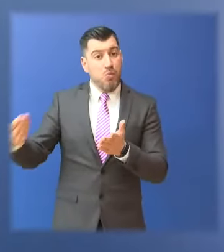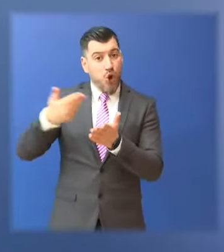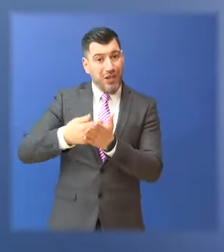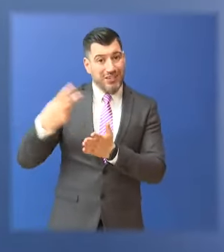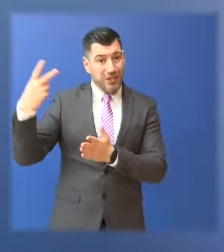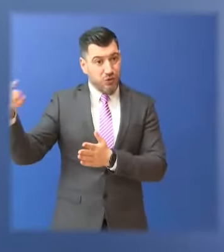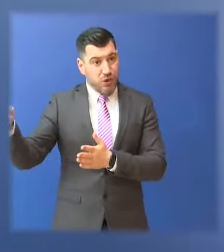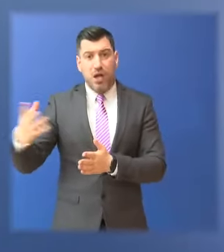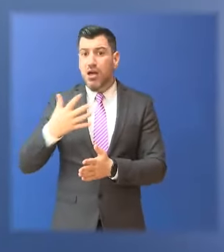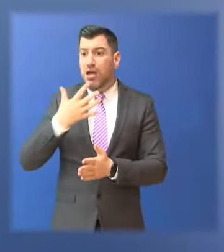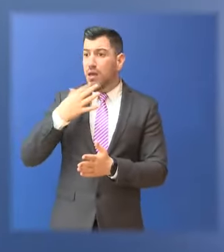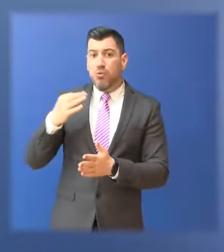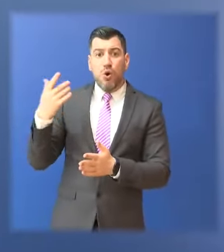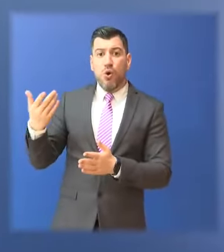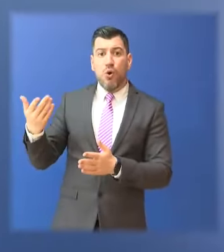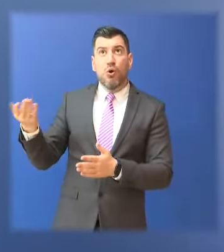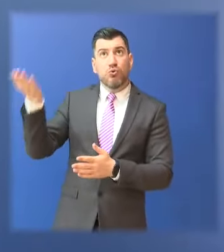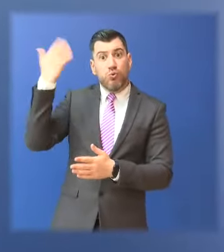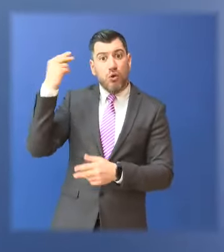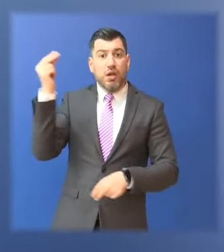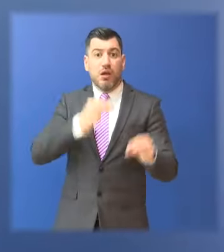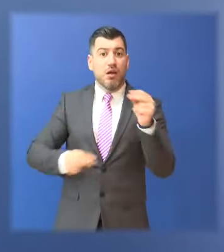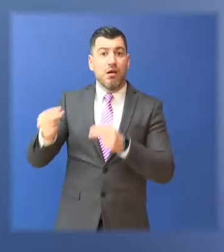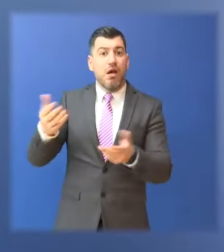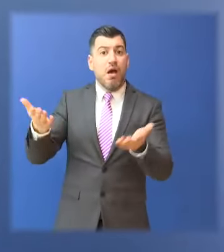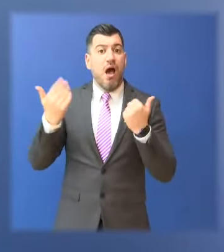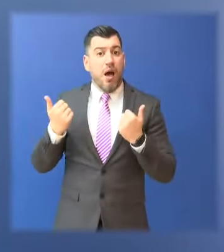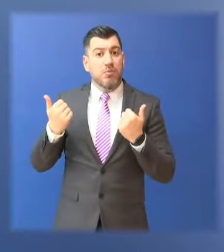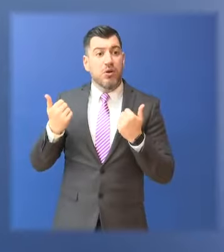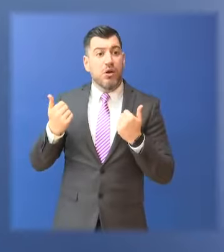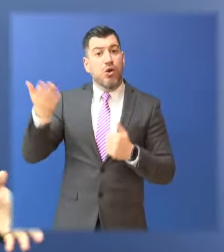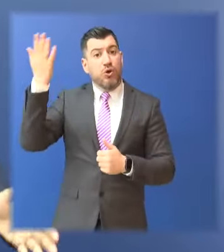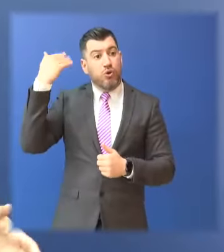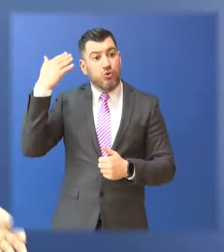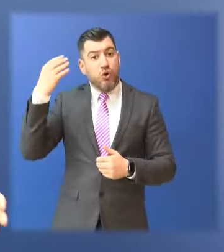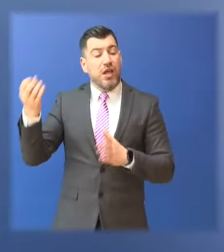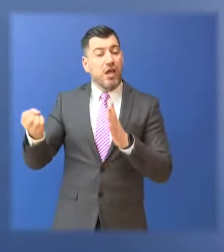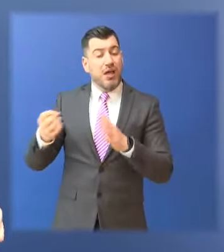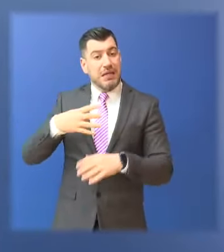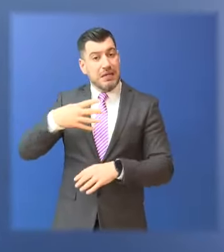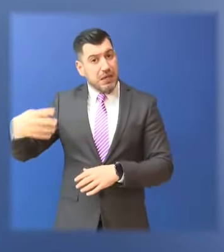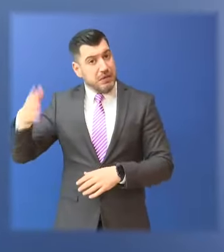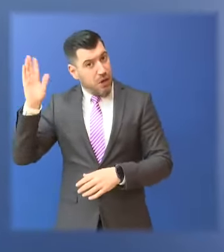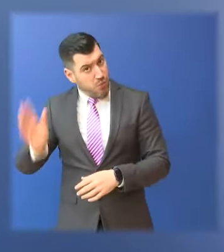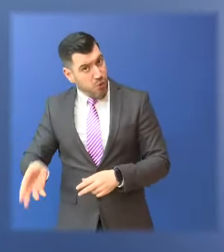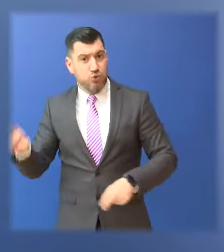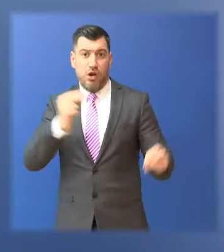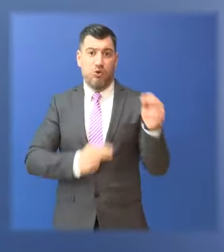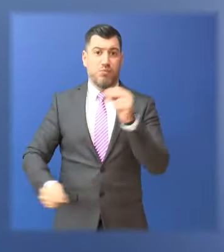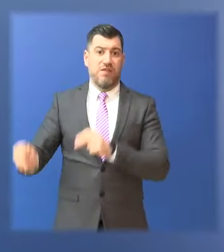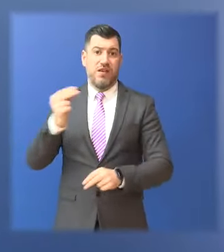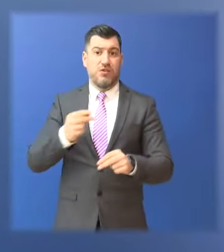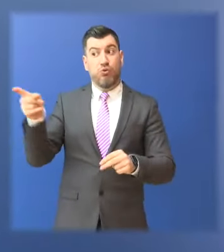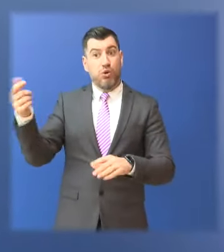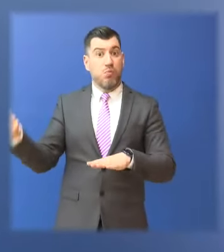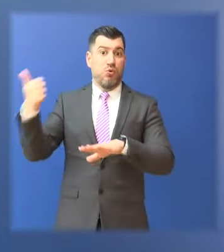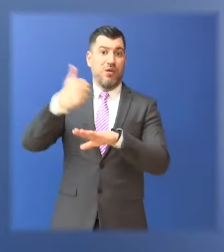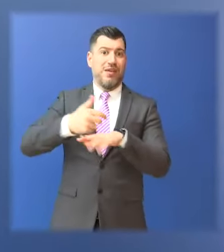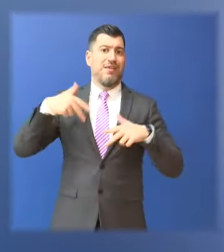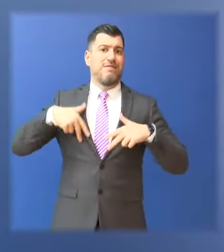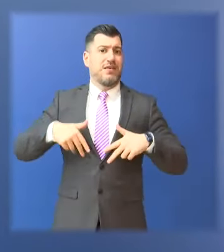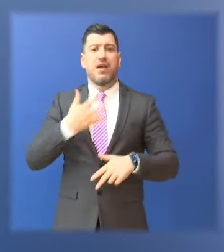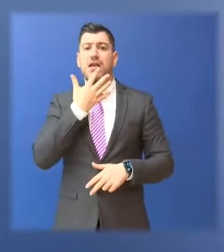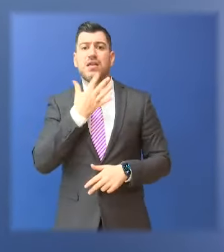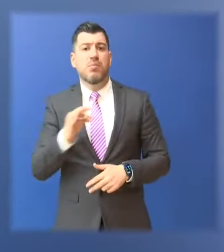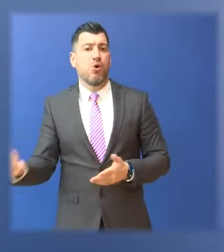και αυτό δείχνει ίσως και κάτι ως προς τη συνέπεια λόγων και έργων. Είχε τη δυνατότητα να τα φέρει αυτά ο ΣΥΡΙΖΑ. Αλλά εγώ θα πω το